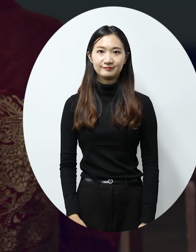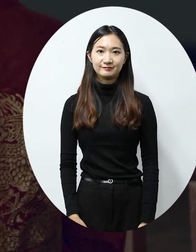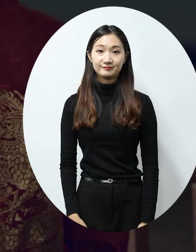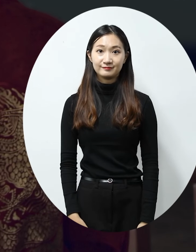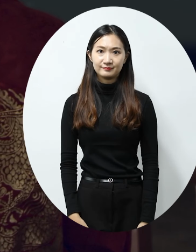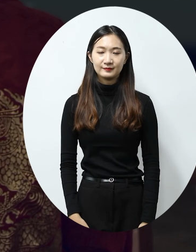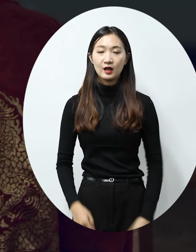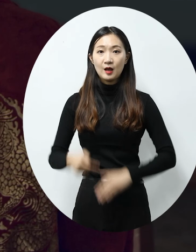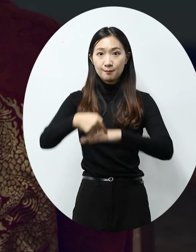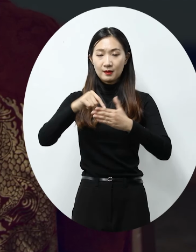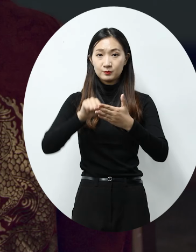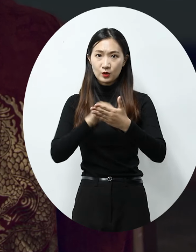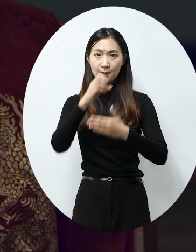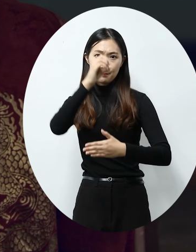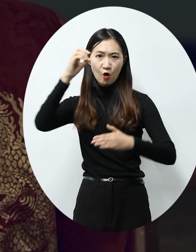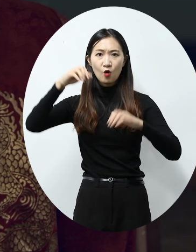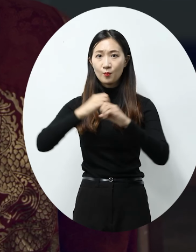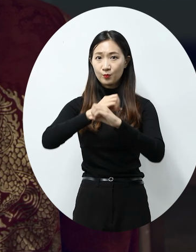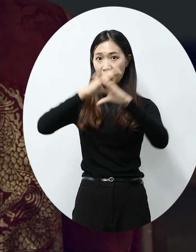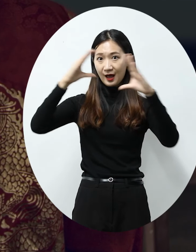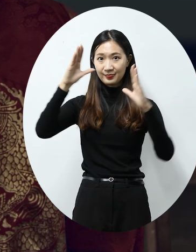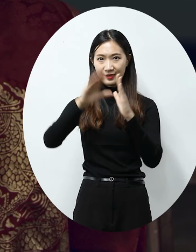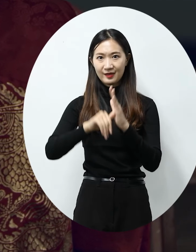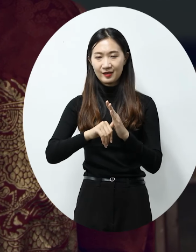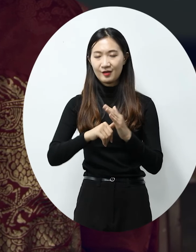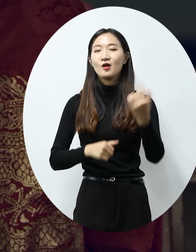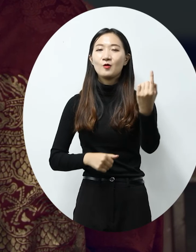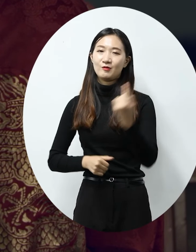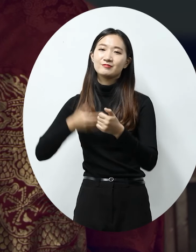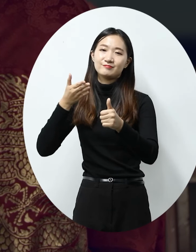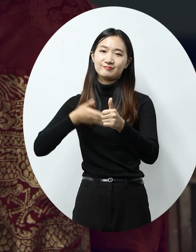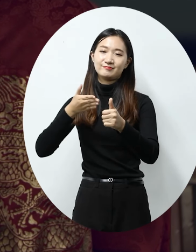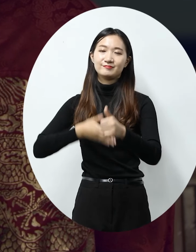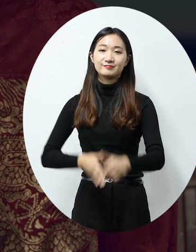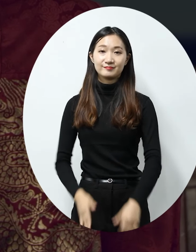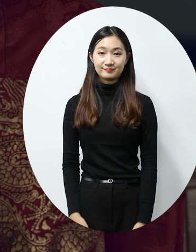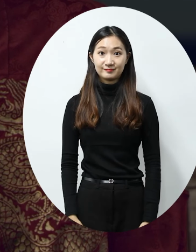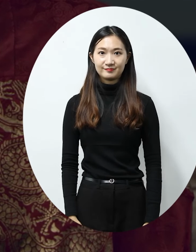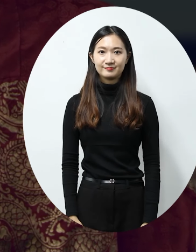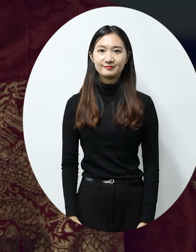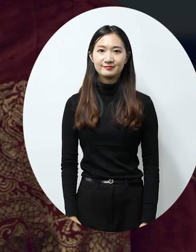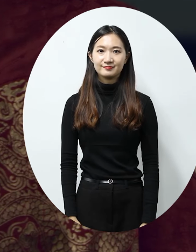가슴에 별이 떠오를 때 언제든 와주길 바라네